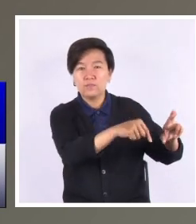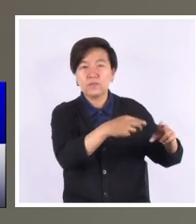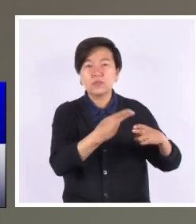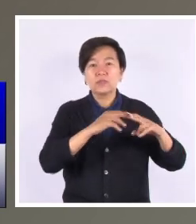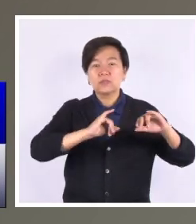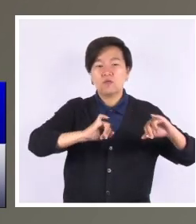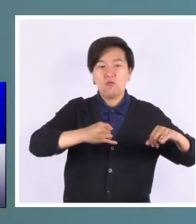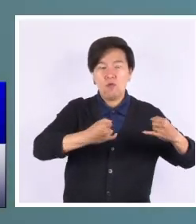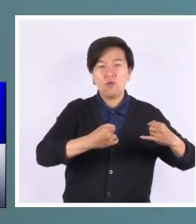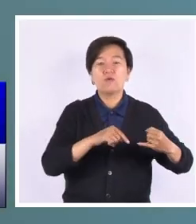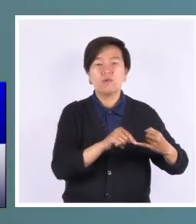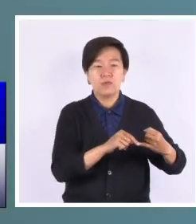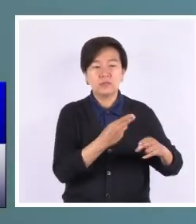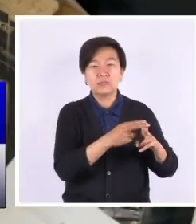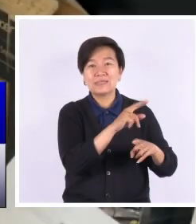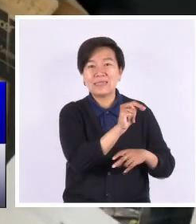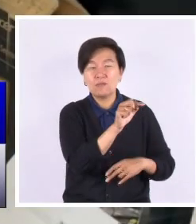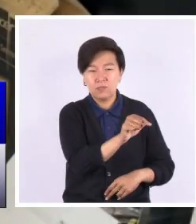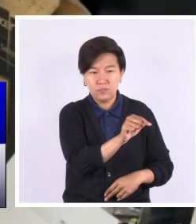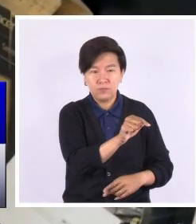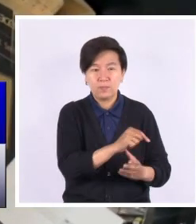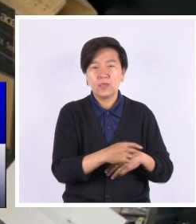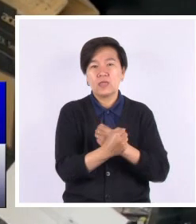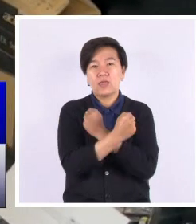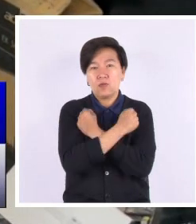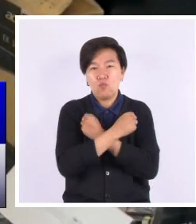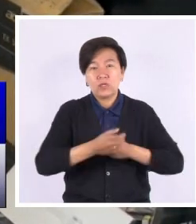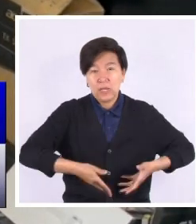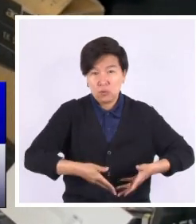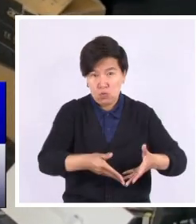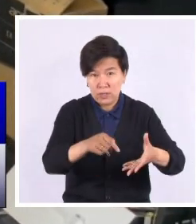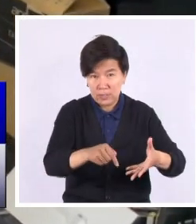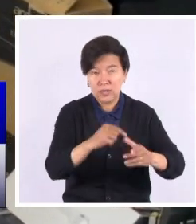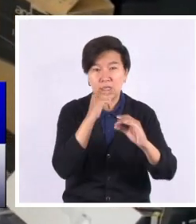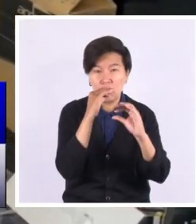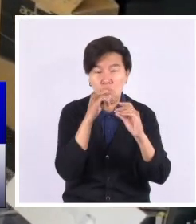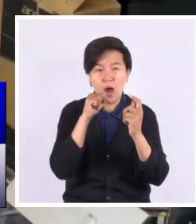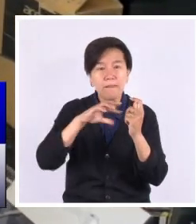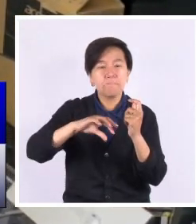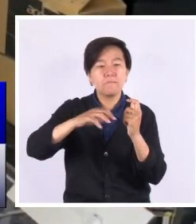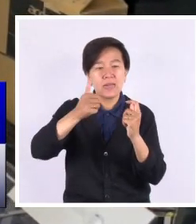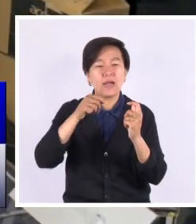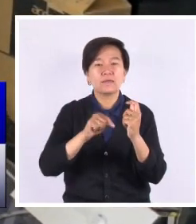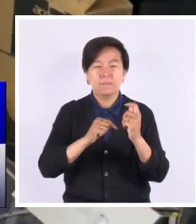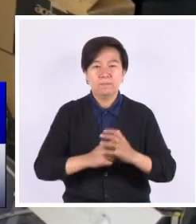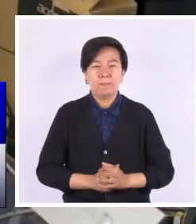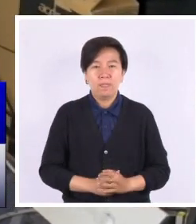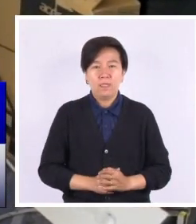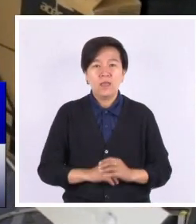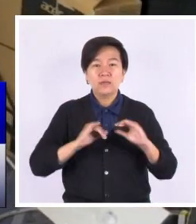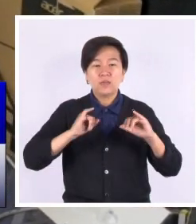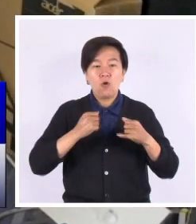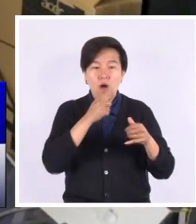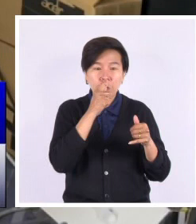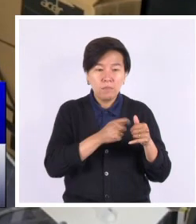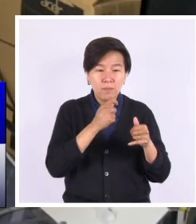ช็อปอยู่ถนนสุขุมวิทในพื้นที่ตำบลห้วยโป่งอำเภอเมืองจังหวัดระยองเจ้าของอู่คือนายโชตินันท์ณเจริญนะคะก็ให้สัมภาษณ์กับ